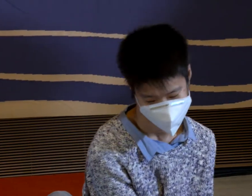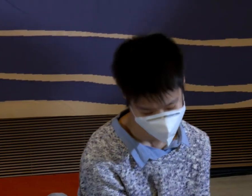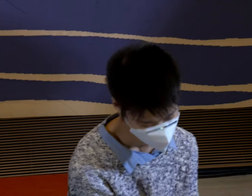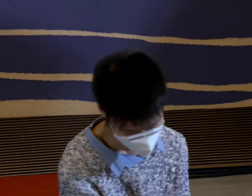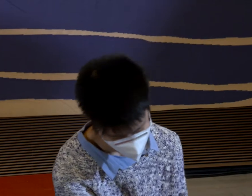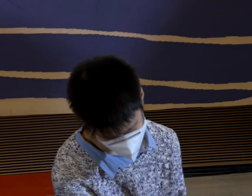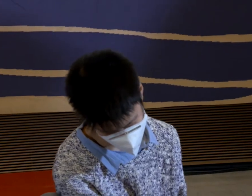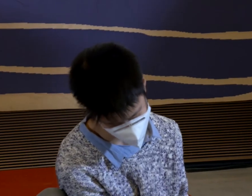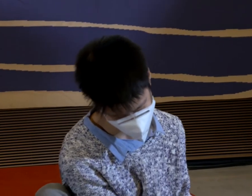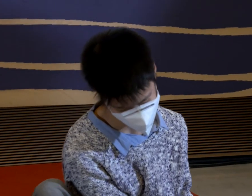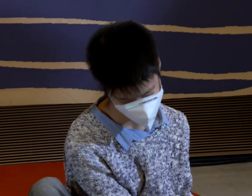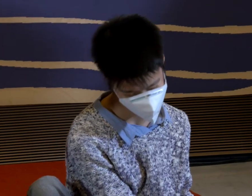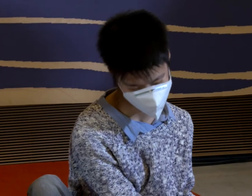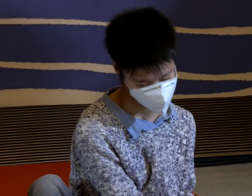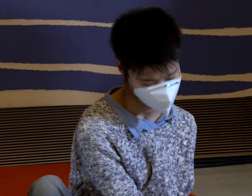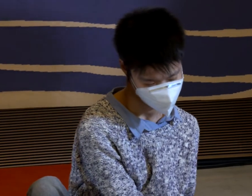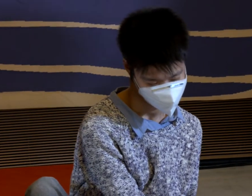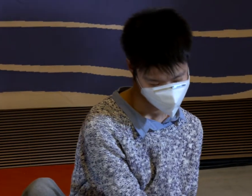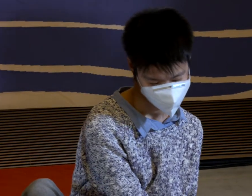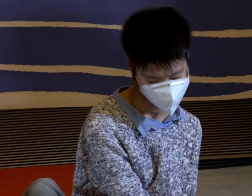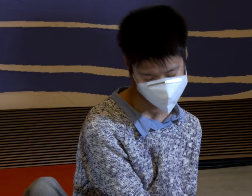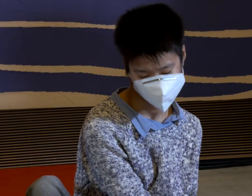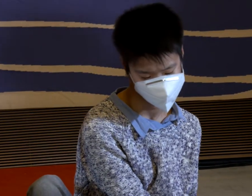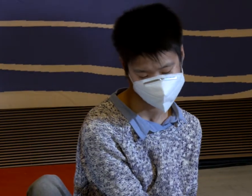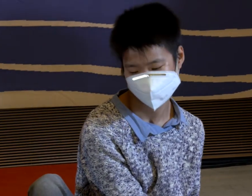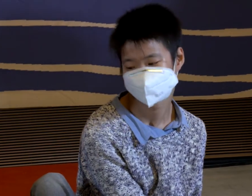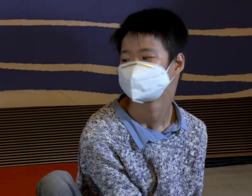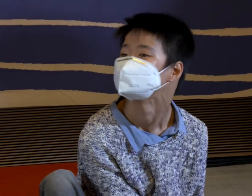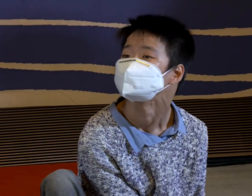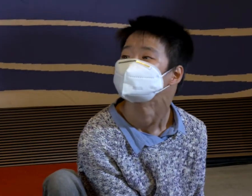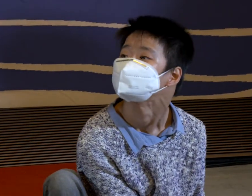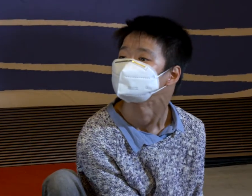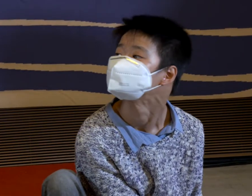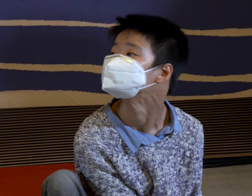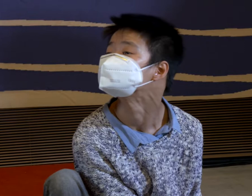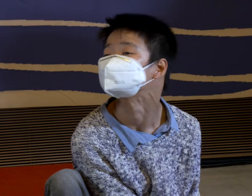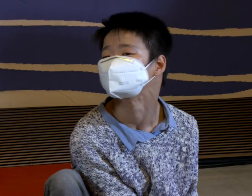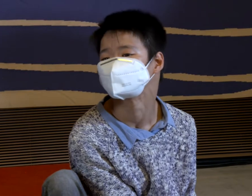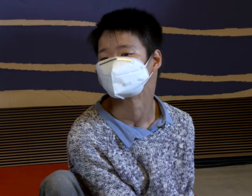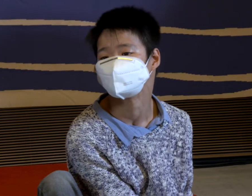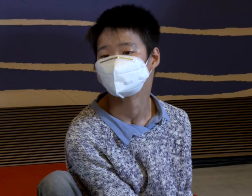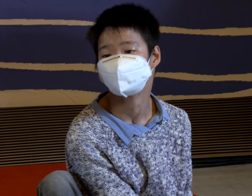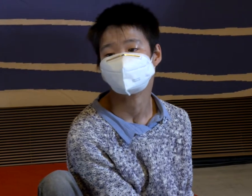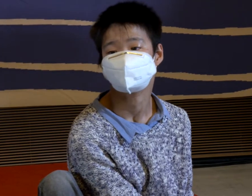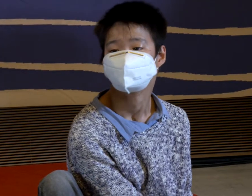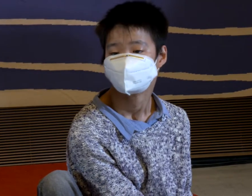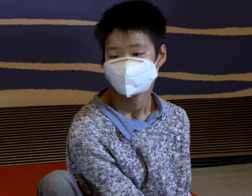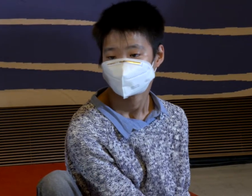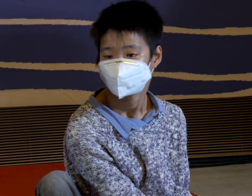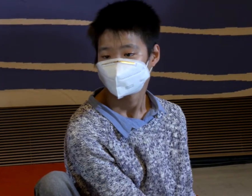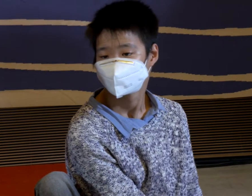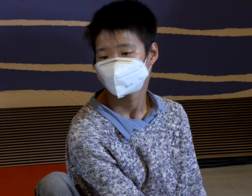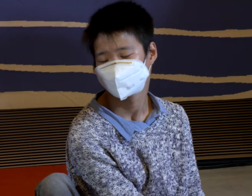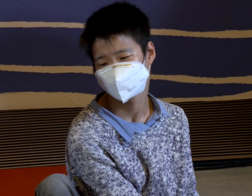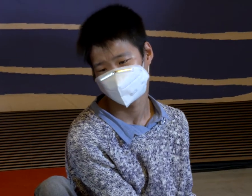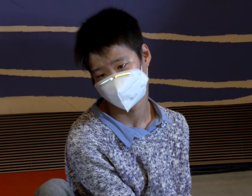bras dessine avec ses pieds ou une femme paralysée peint avec la bouche. Presque jamais le mot « art » ne se prononçait